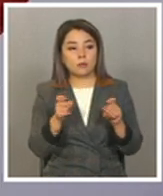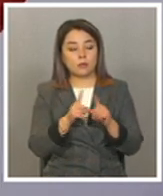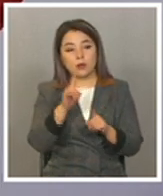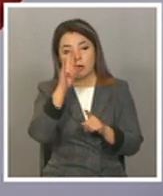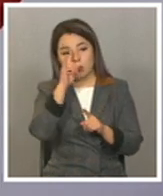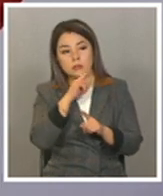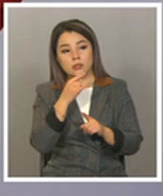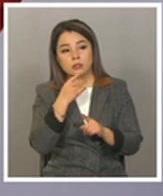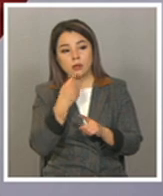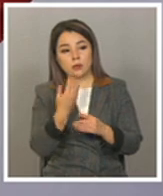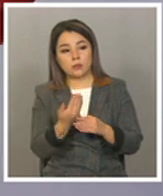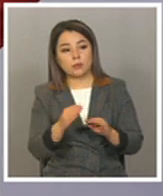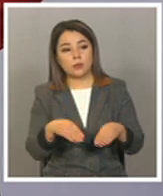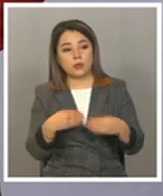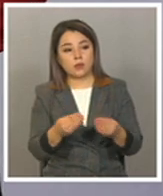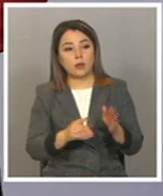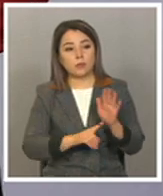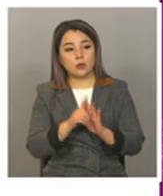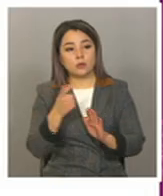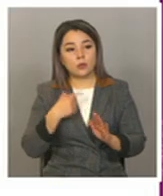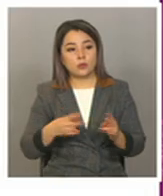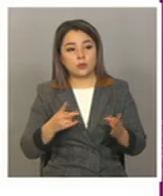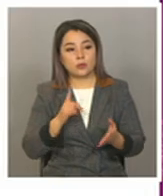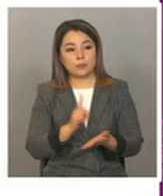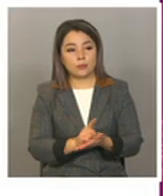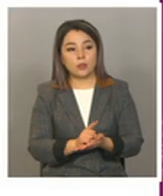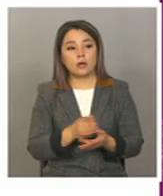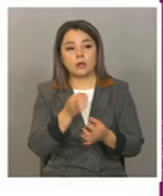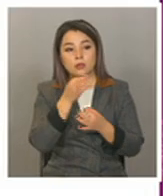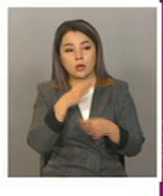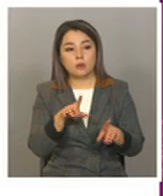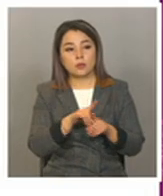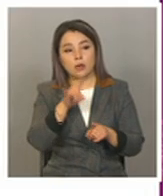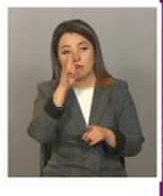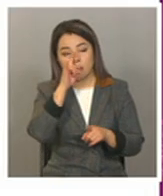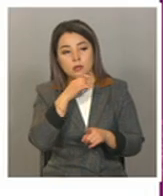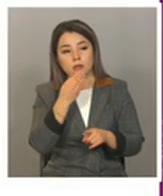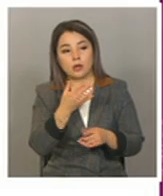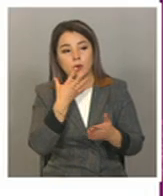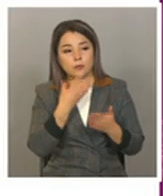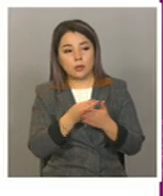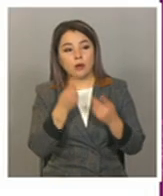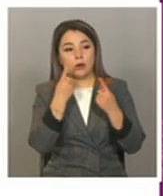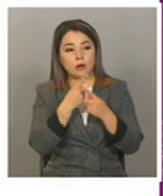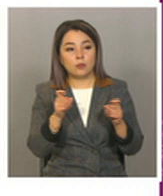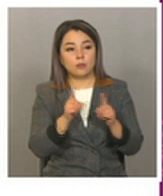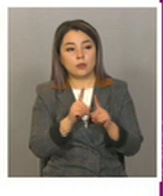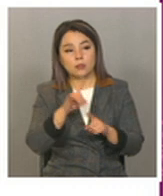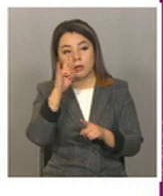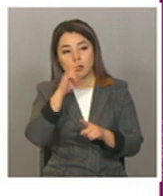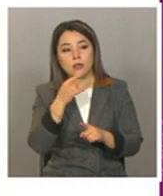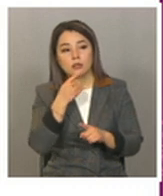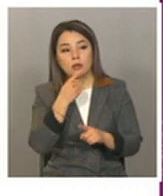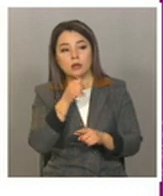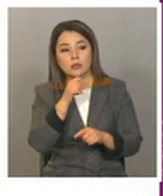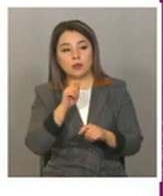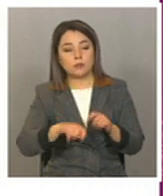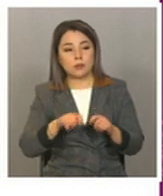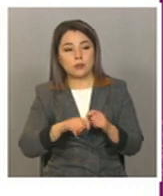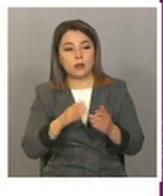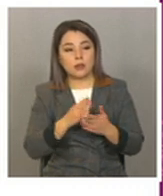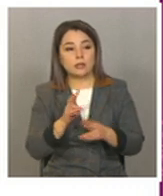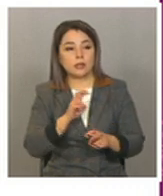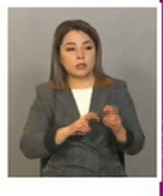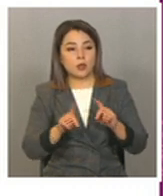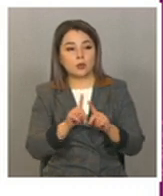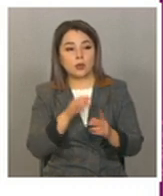тілінде беруді өзінен бастауы керек. Кез келген қазақстандық ақпаратты қазақ тілінде қарайтын және іздейтін